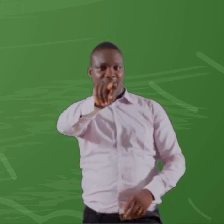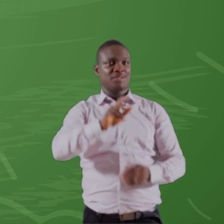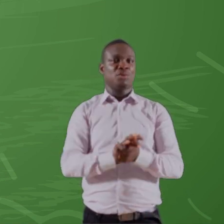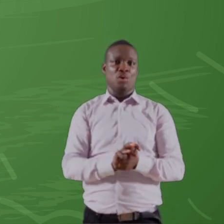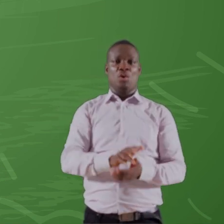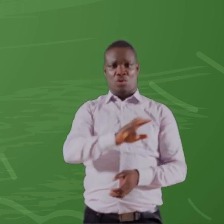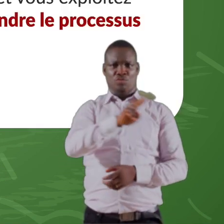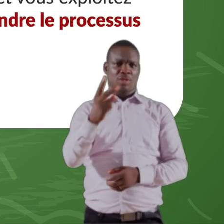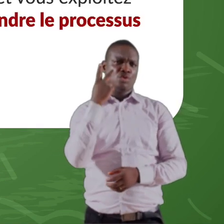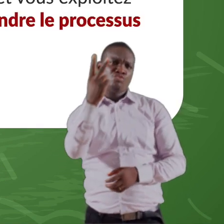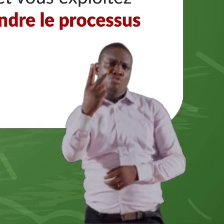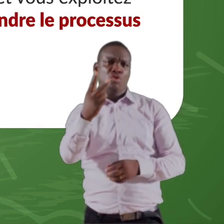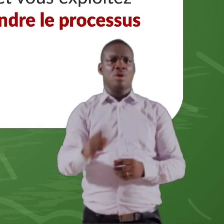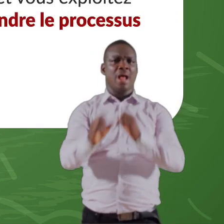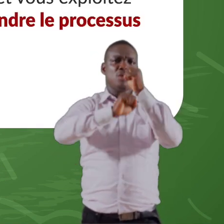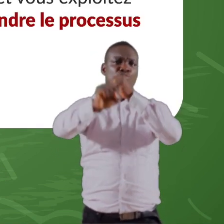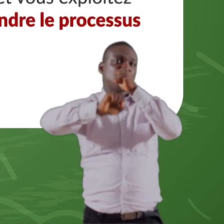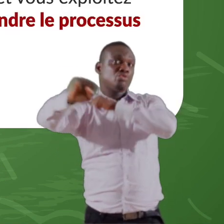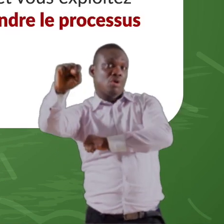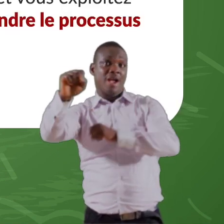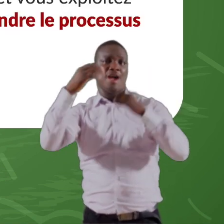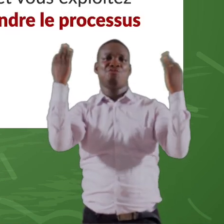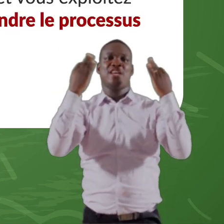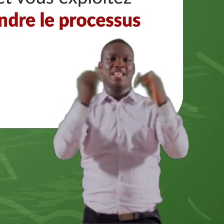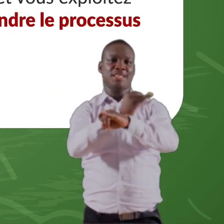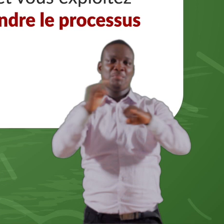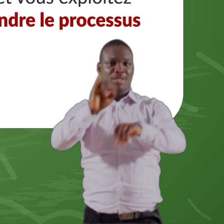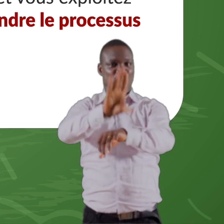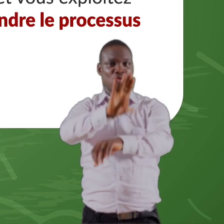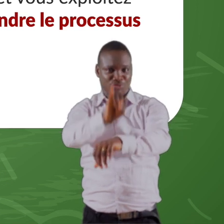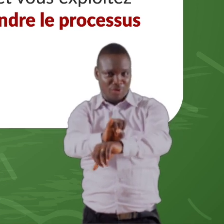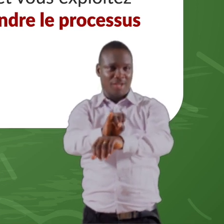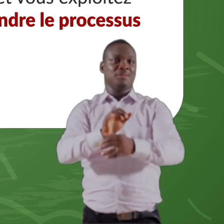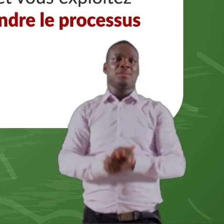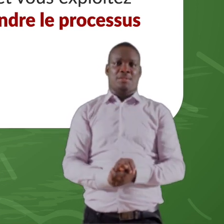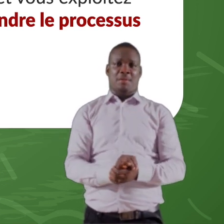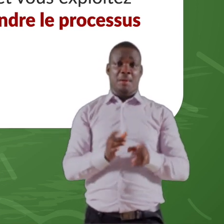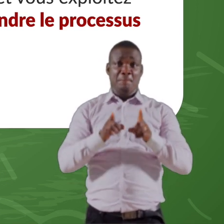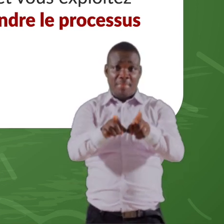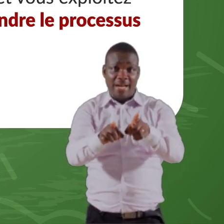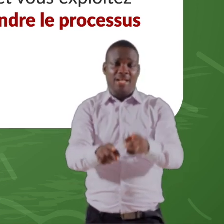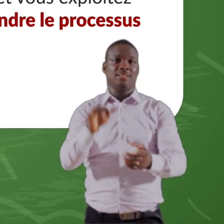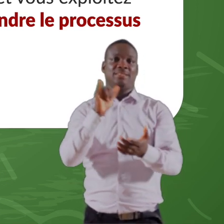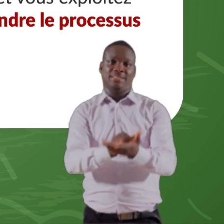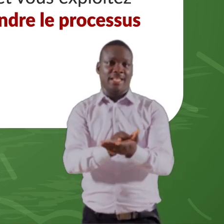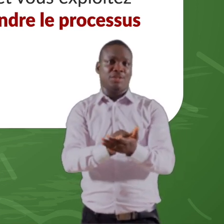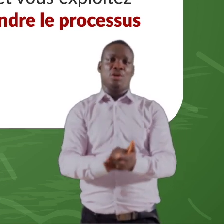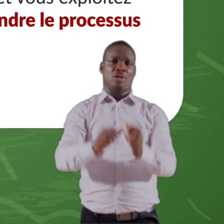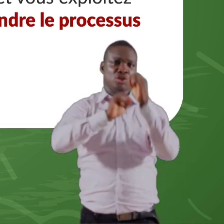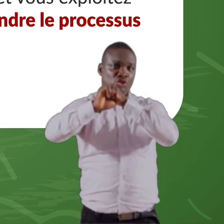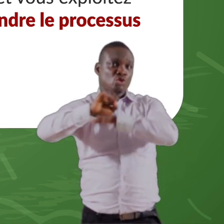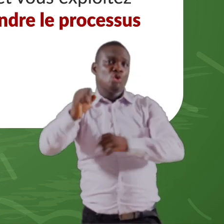la retransmission des festivités de l'indépendance de la Côte d'Ivoire. Et au cours donc de cette retransmission,